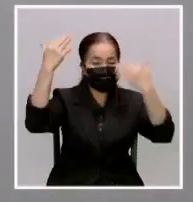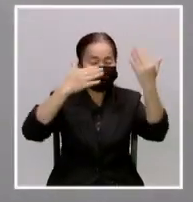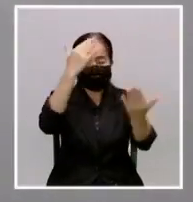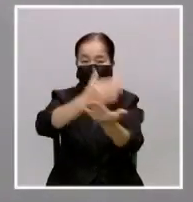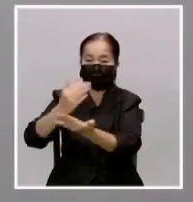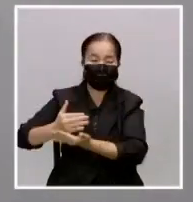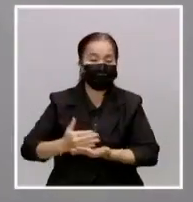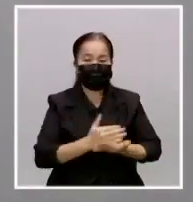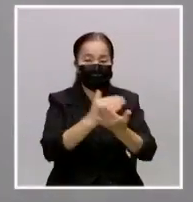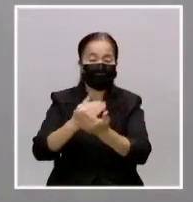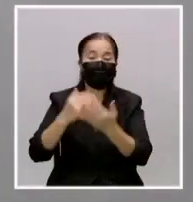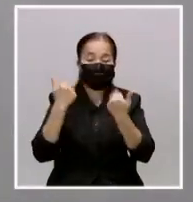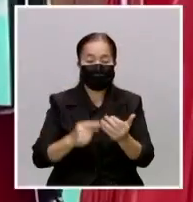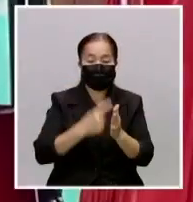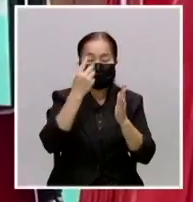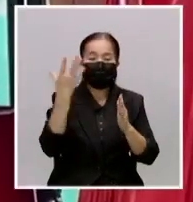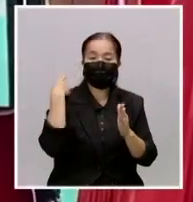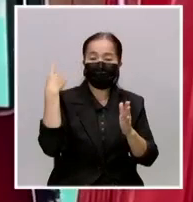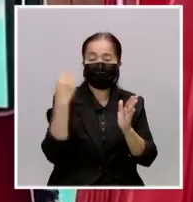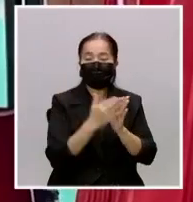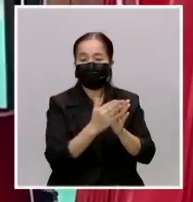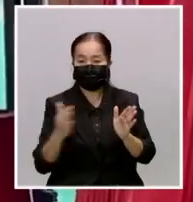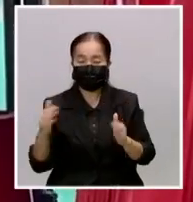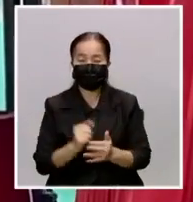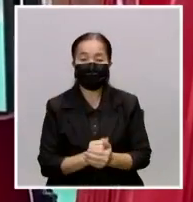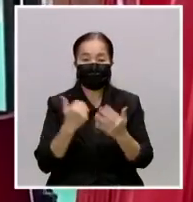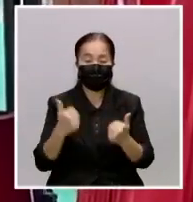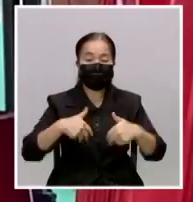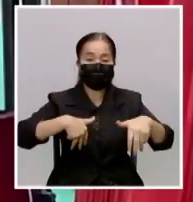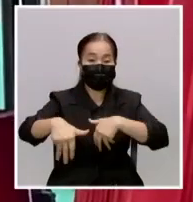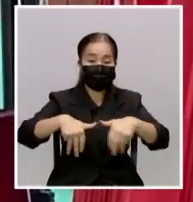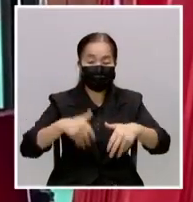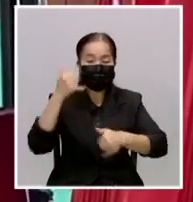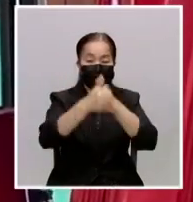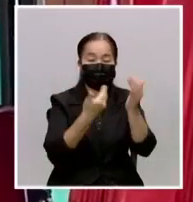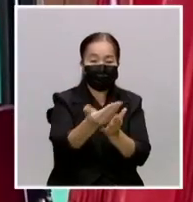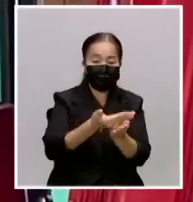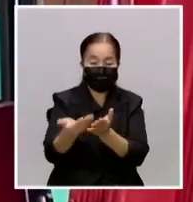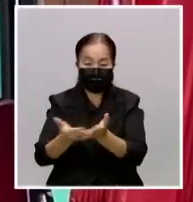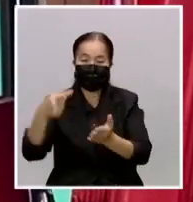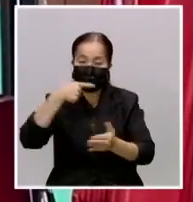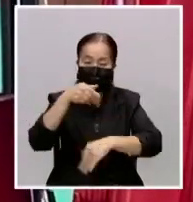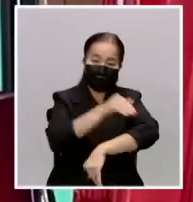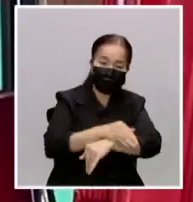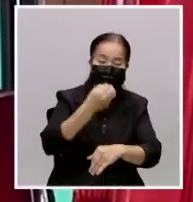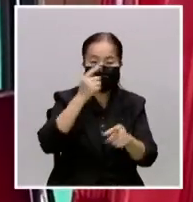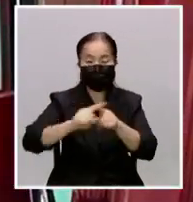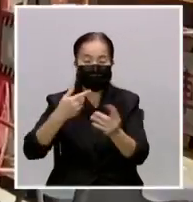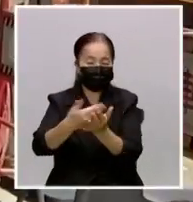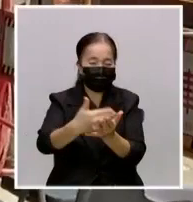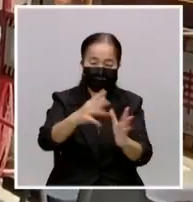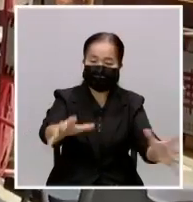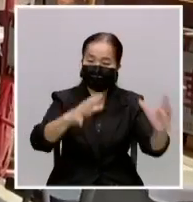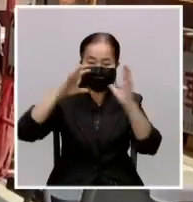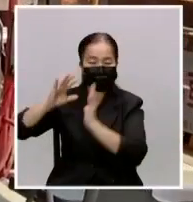ครับซึ่งก็มีผลมาตั้งแต่เมื่อวานนี้แล้วขณะที่ประชาชนแห่กันไปซื้อสินค้าจำเป็นครับไปตามซุปเปอร์มาร์เก็ตเพื่อกัก